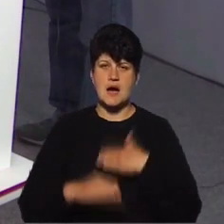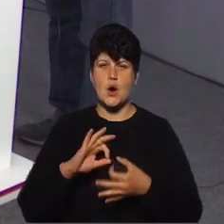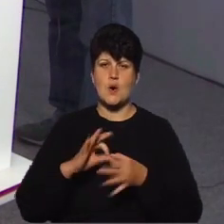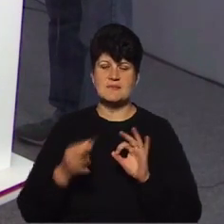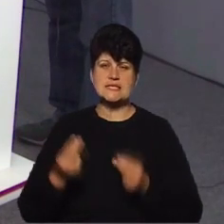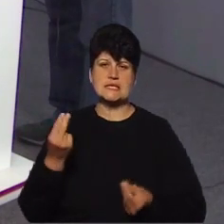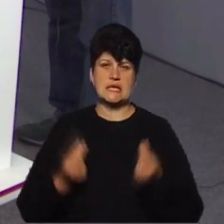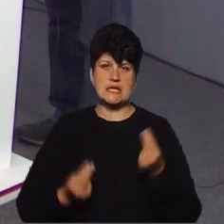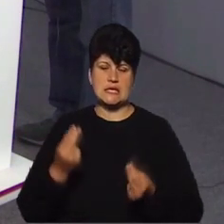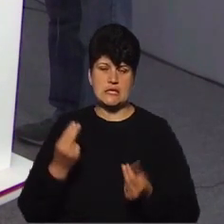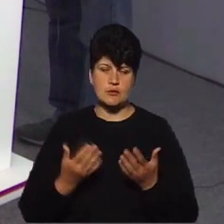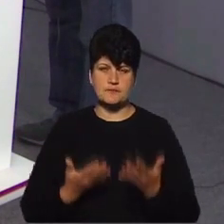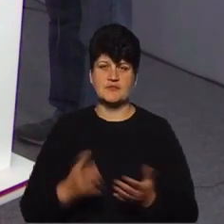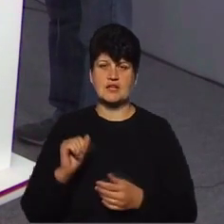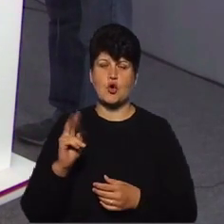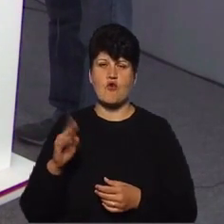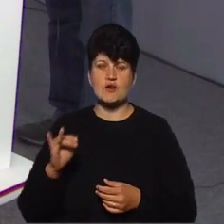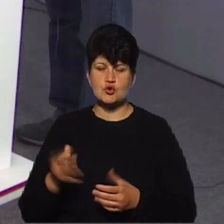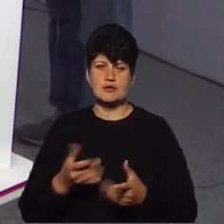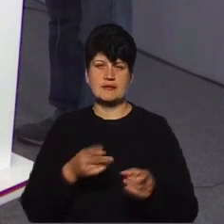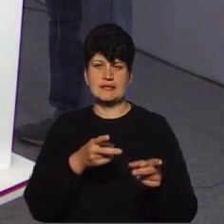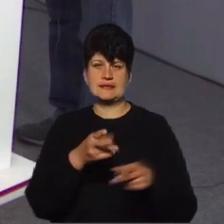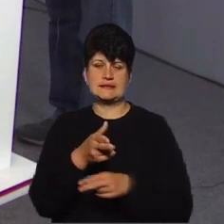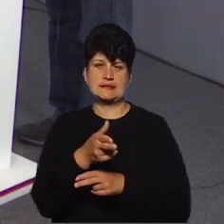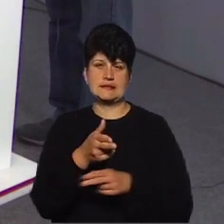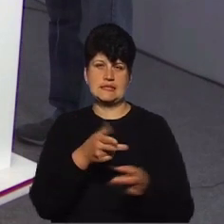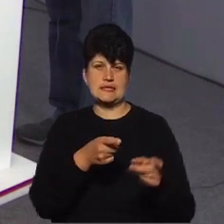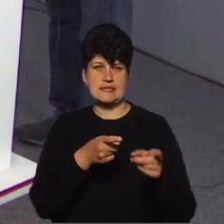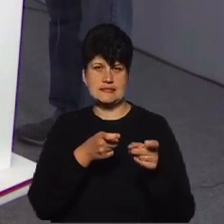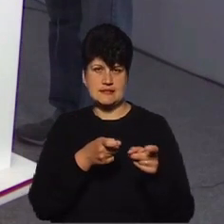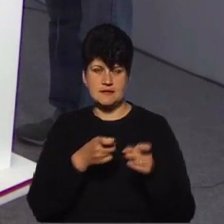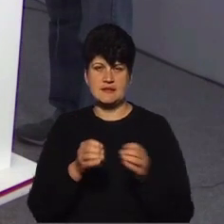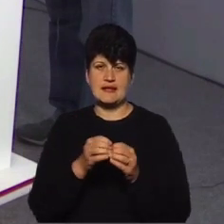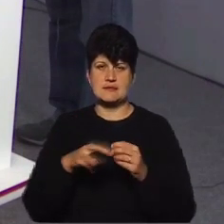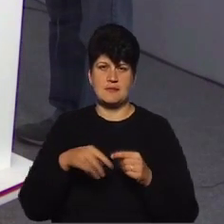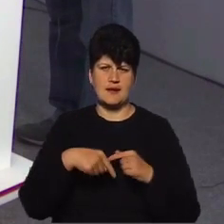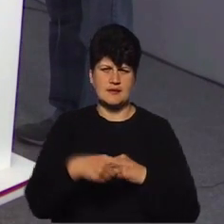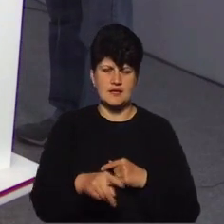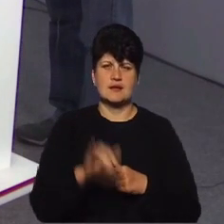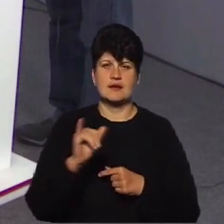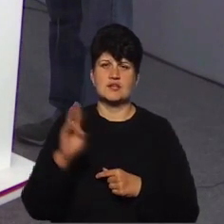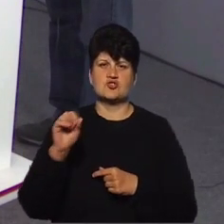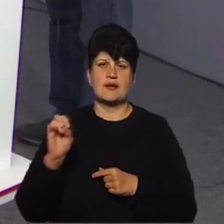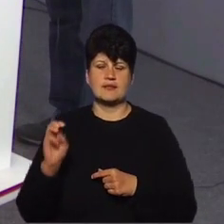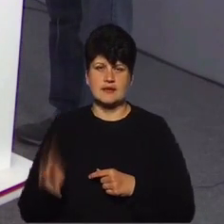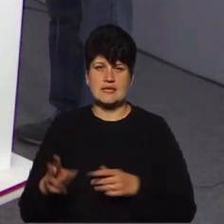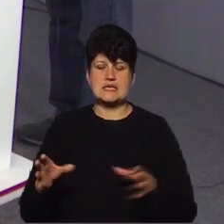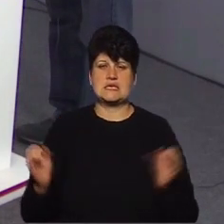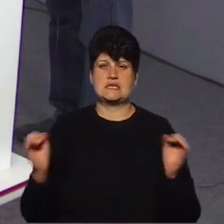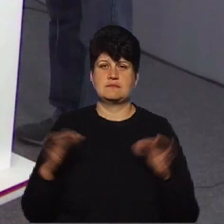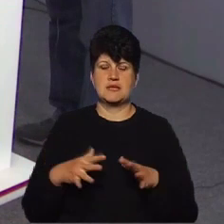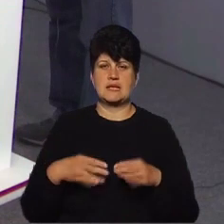Ковальчук отримав срібло у стрільбі з пневматичної гвинтівки, лежачи на 10 метрів, Ірина Щетник також, і збірна з настільного тенісу у